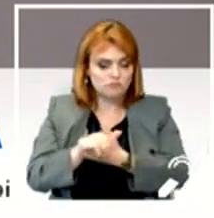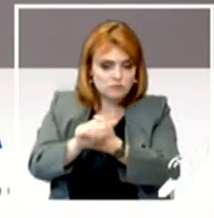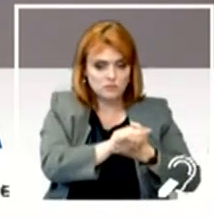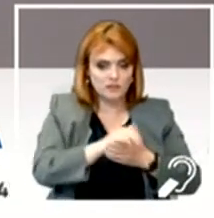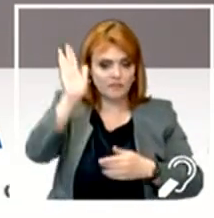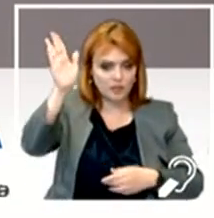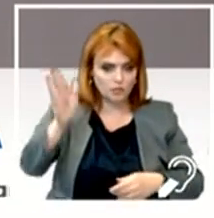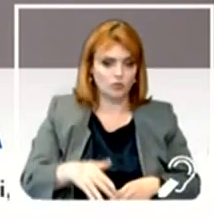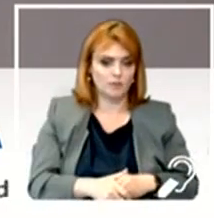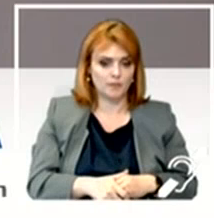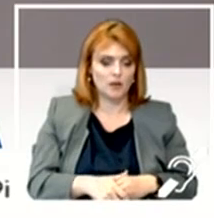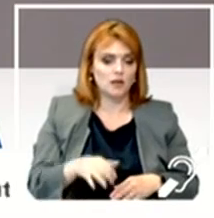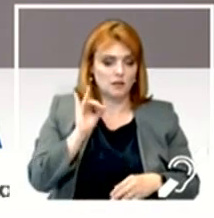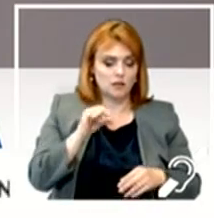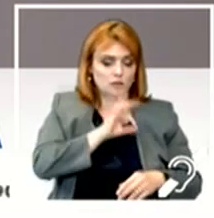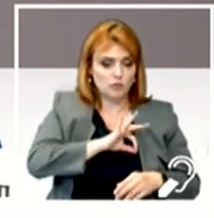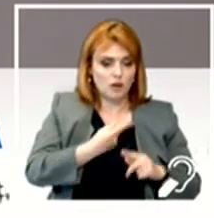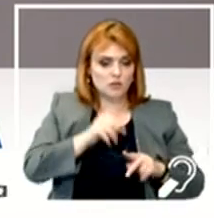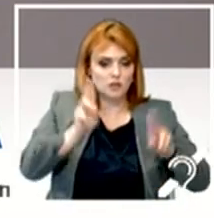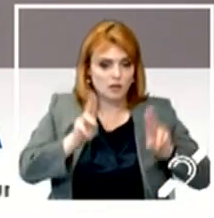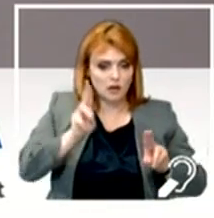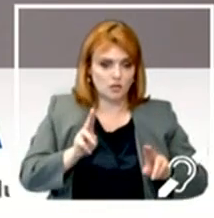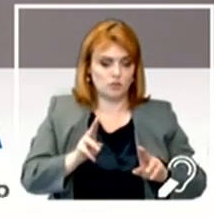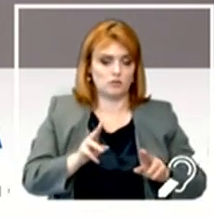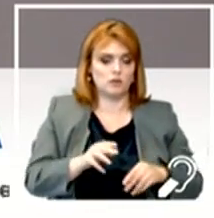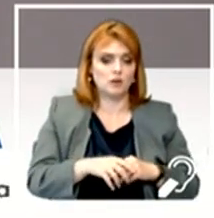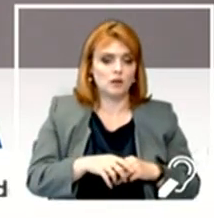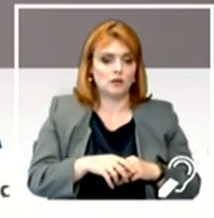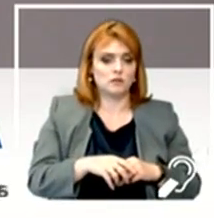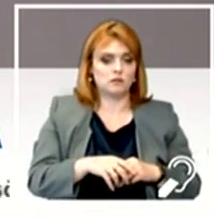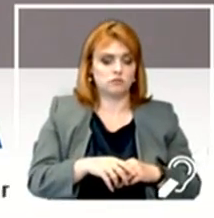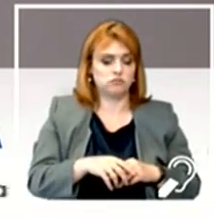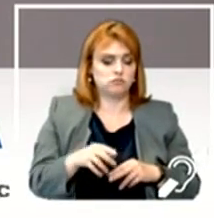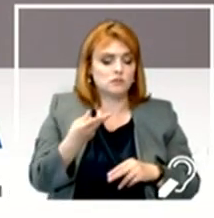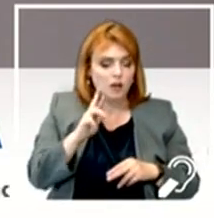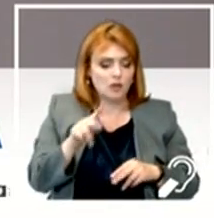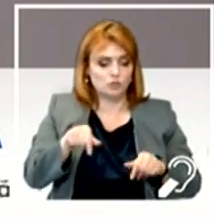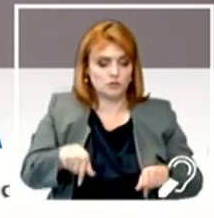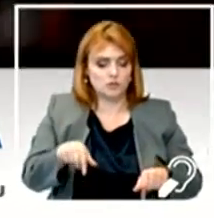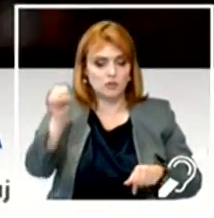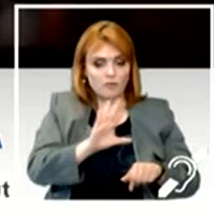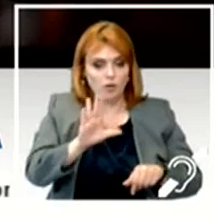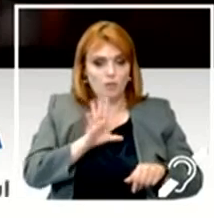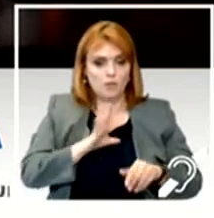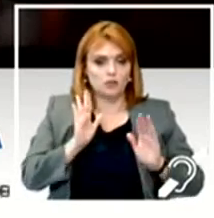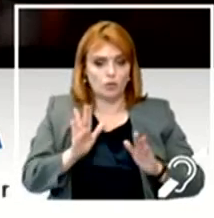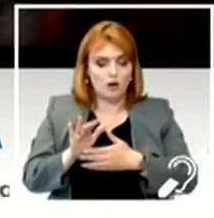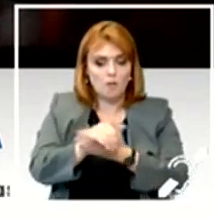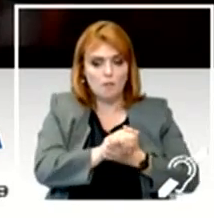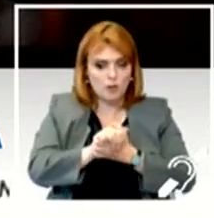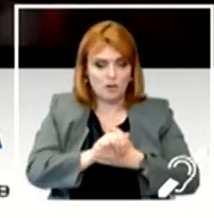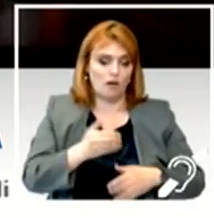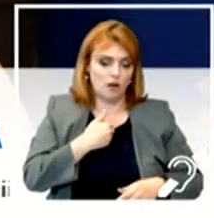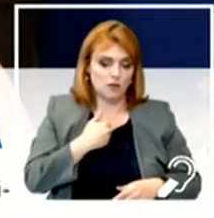noch ernster nehmen, dass wir sie als Frühwarnsystem verstehen für den Friedenserhalt in Europa. Însuși președintele